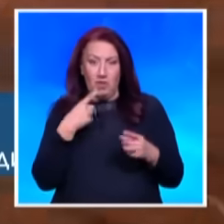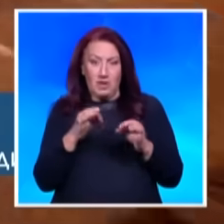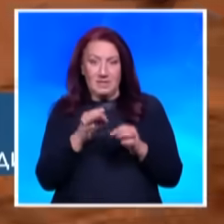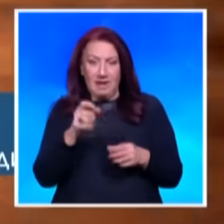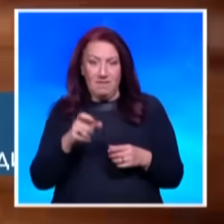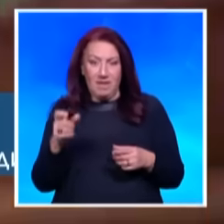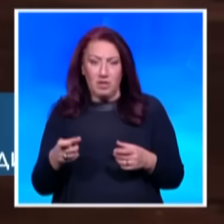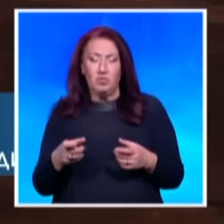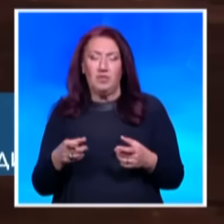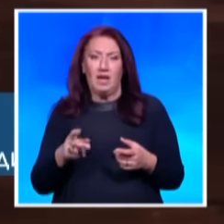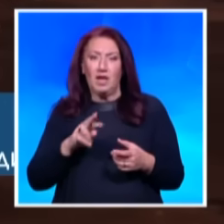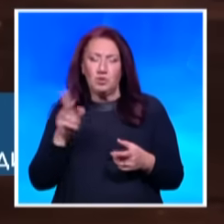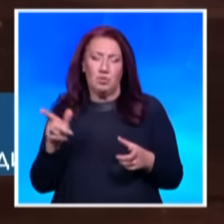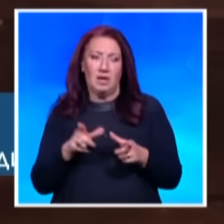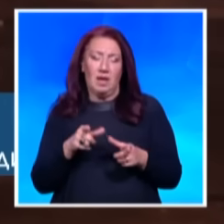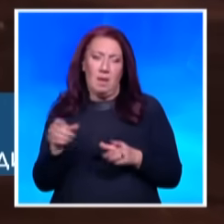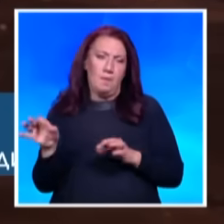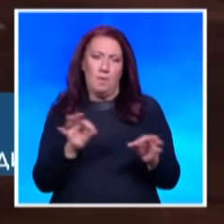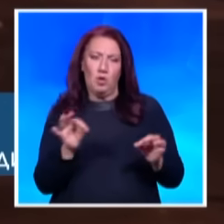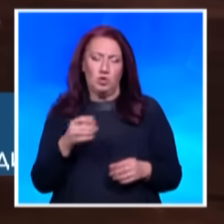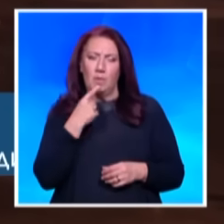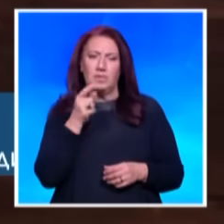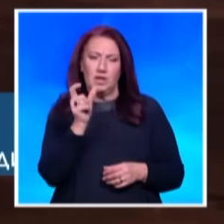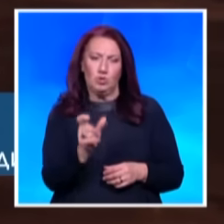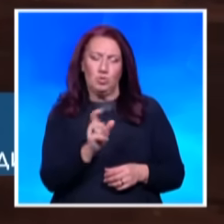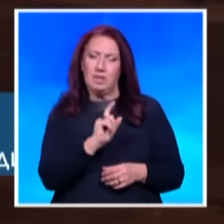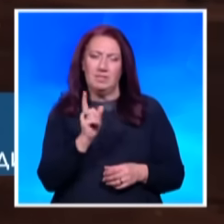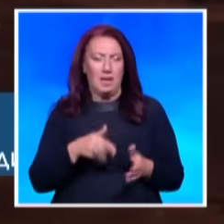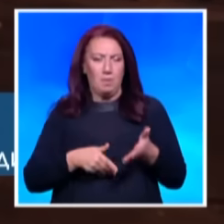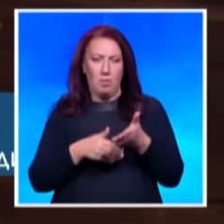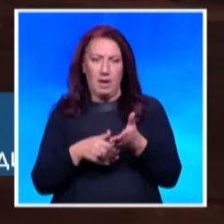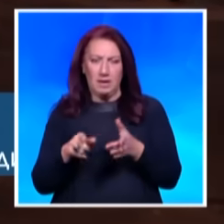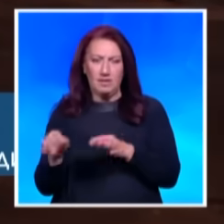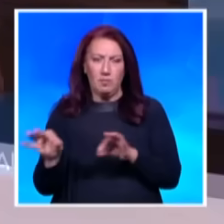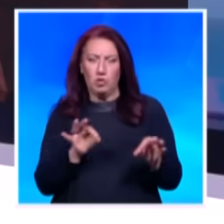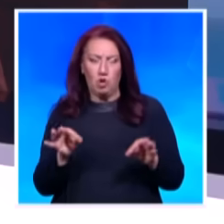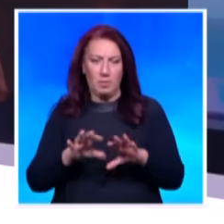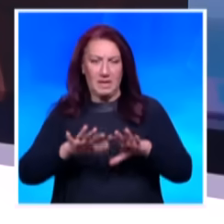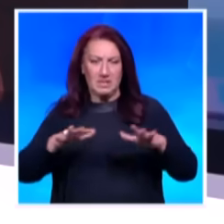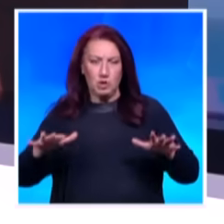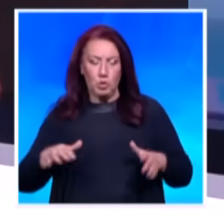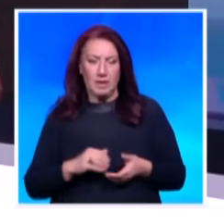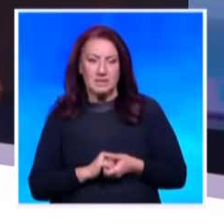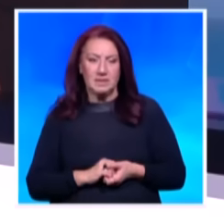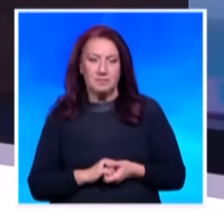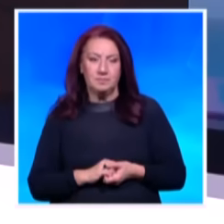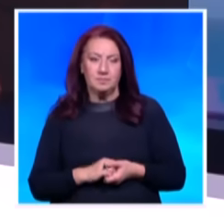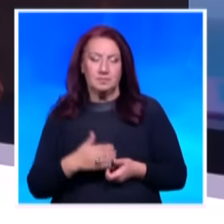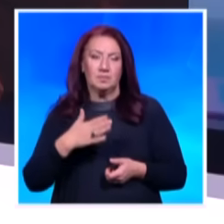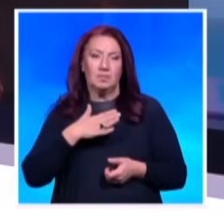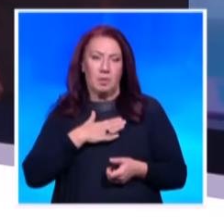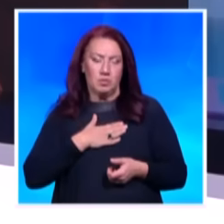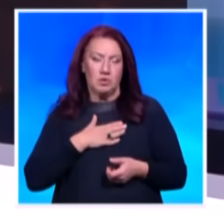се, подобни реплики категорично не може да кажем, че помагат в подобни ситуации. Валерий, благодаря ти. Ще те включвам отново. Валерий Генов